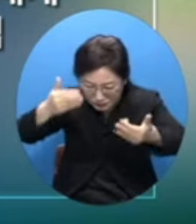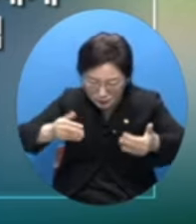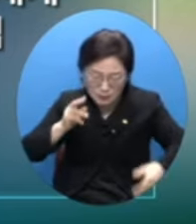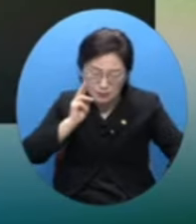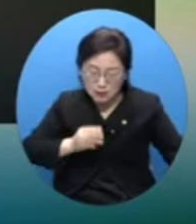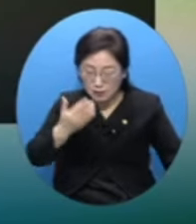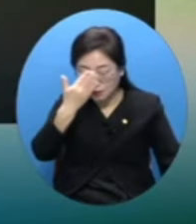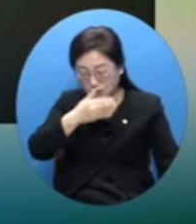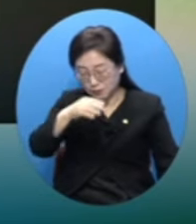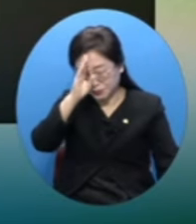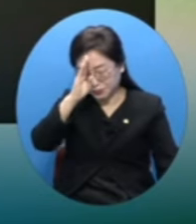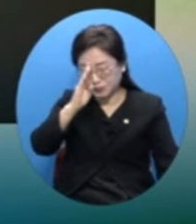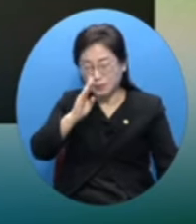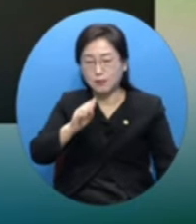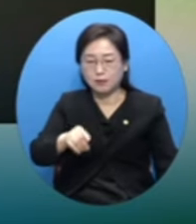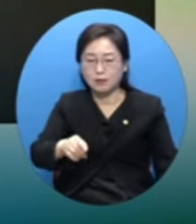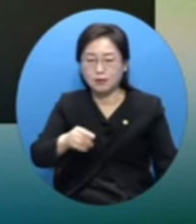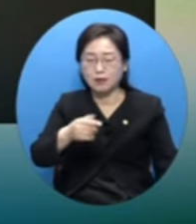됩니다.